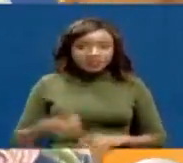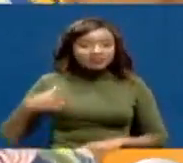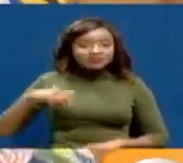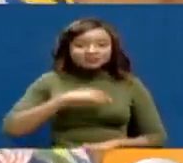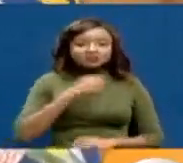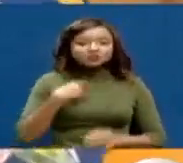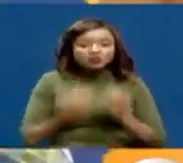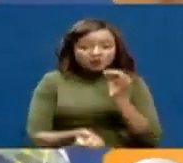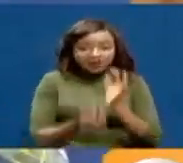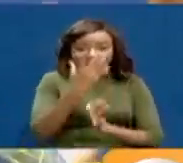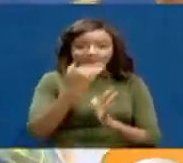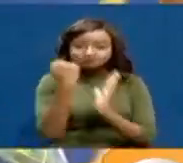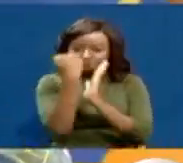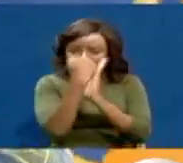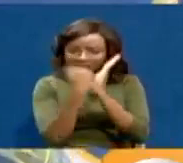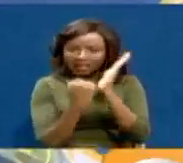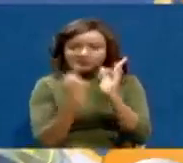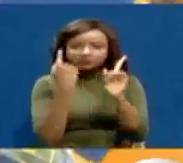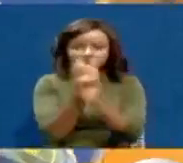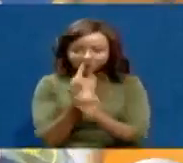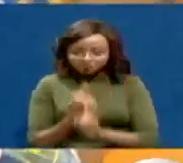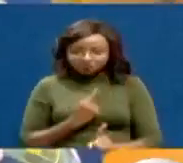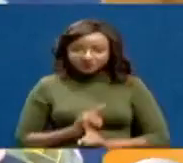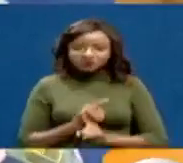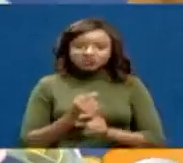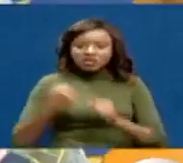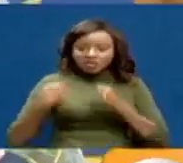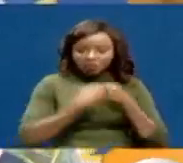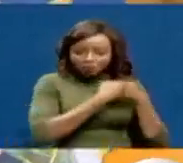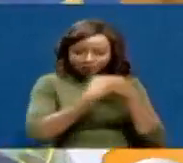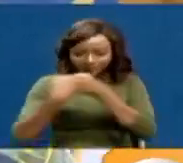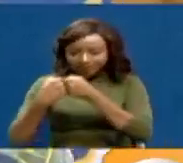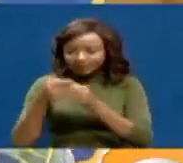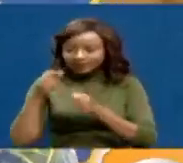tumeweka mikakati ya kupambana na huu ugonjwa.